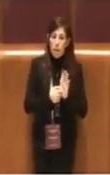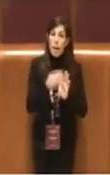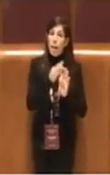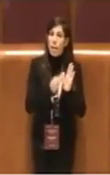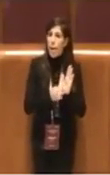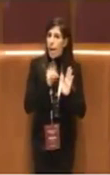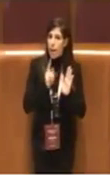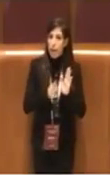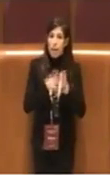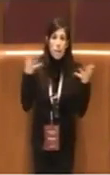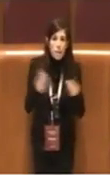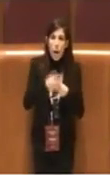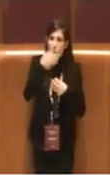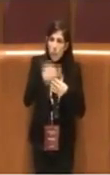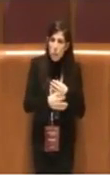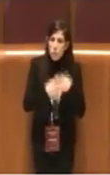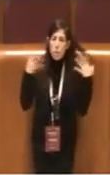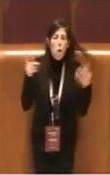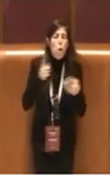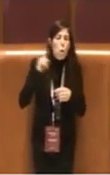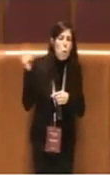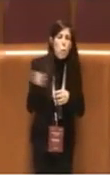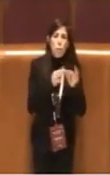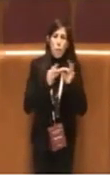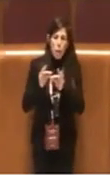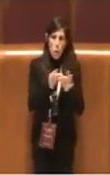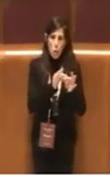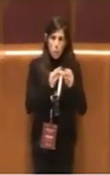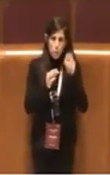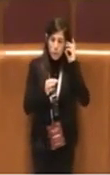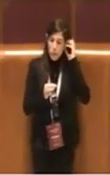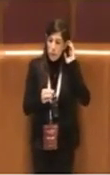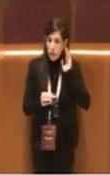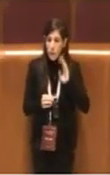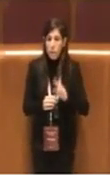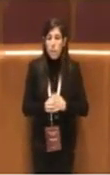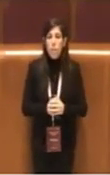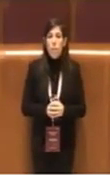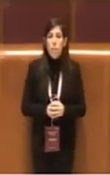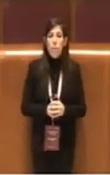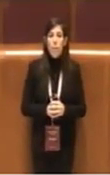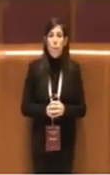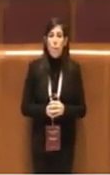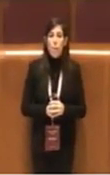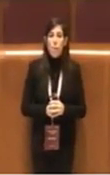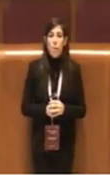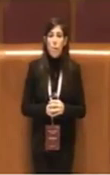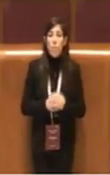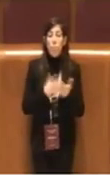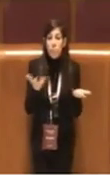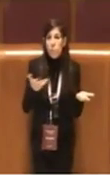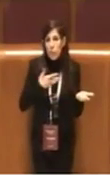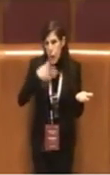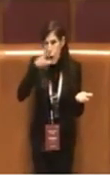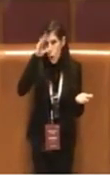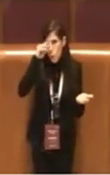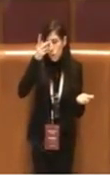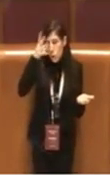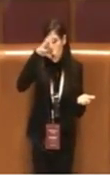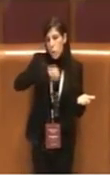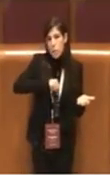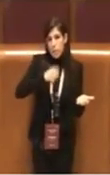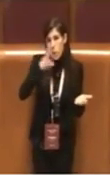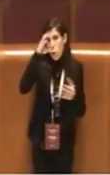dovessero essere, diciamo, i criteri con cui procedere, per cui anche con la consapevolezza e il supporto